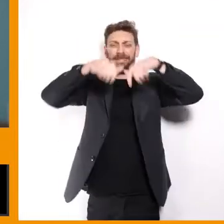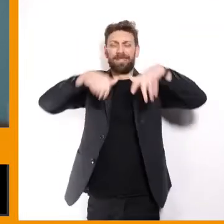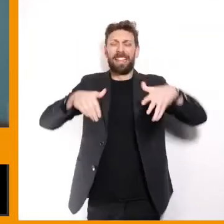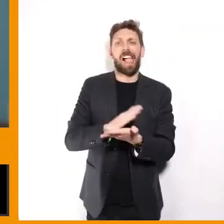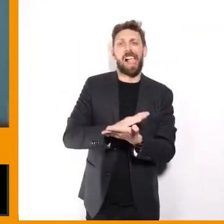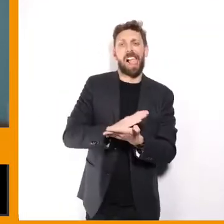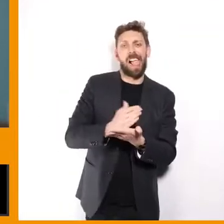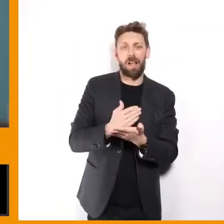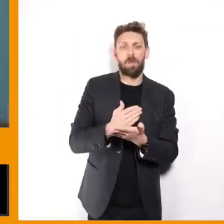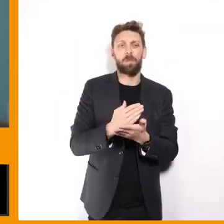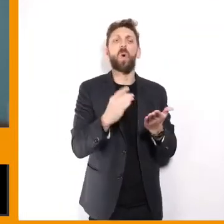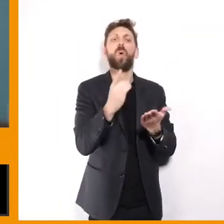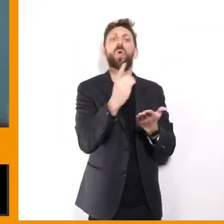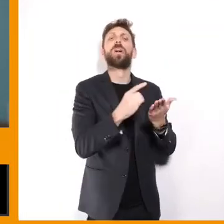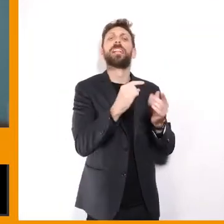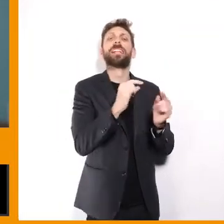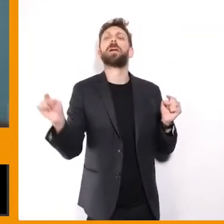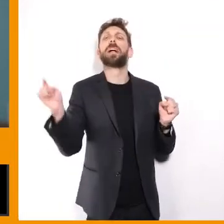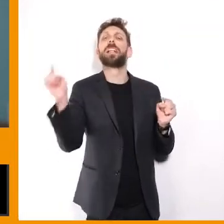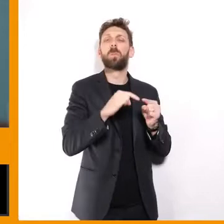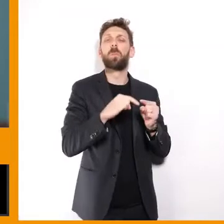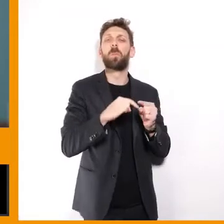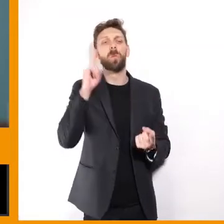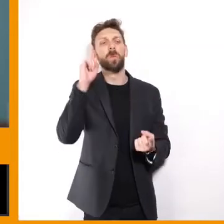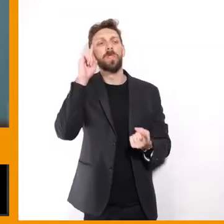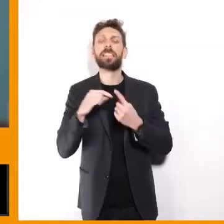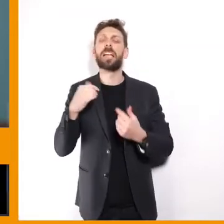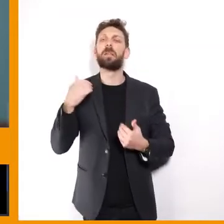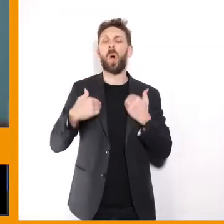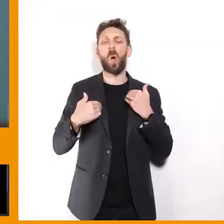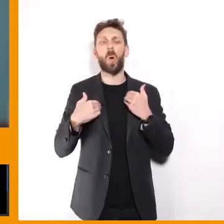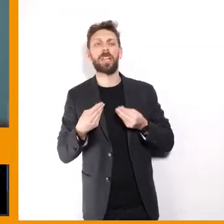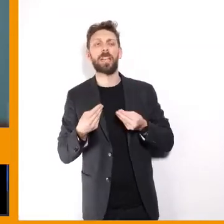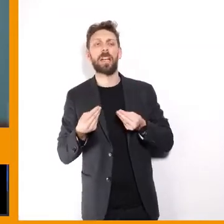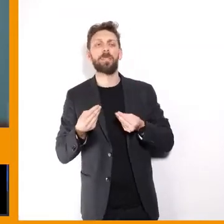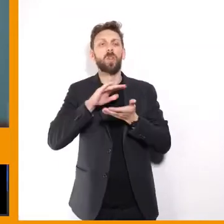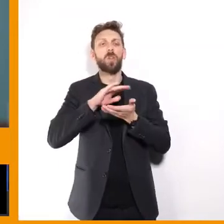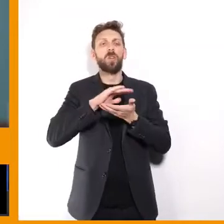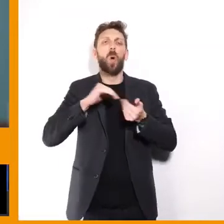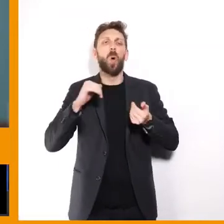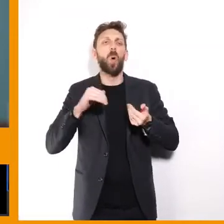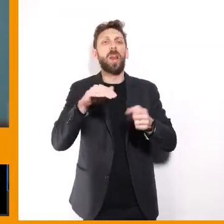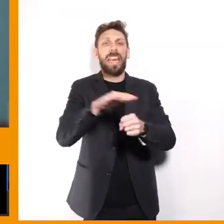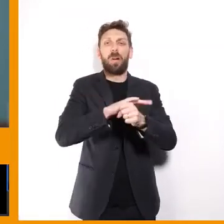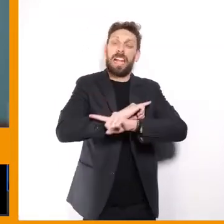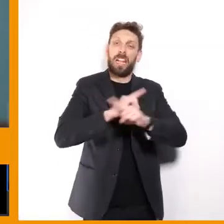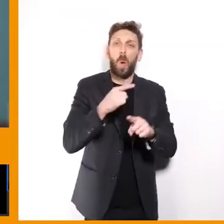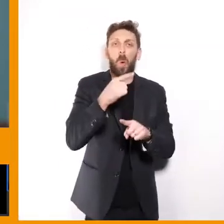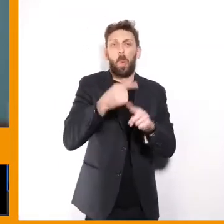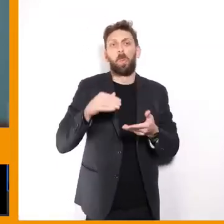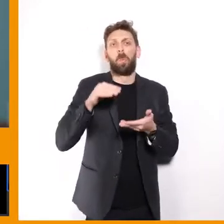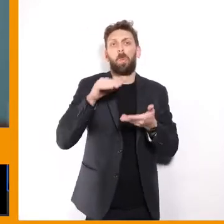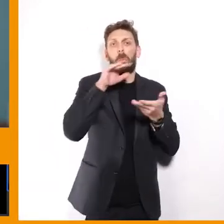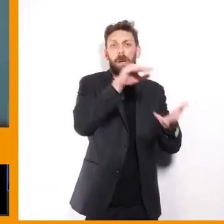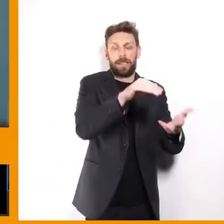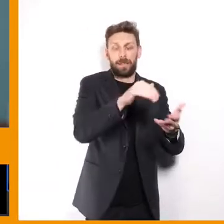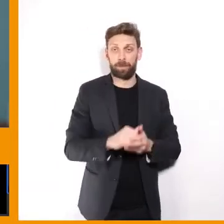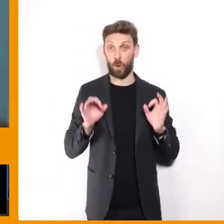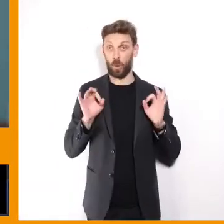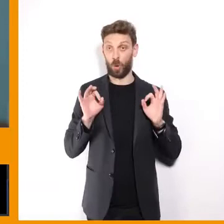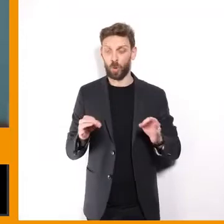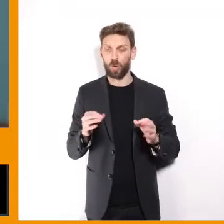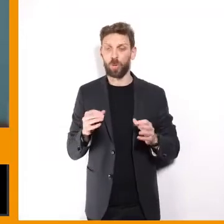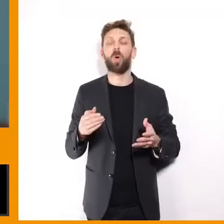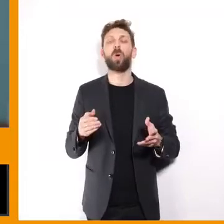partie. Et donc ils ne peuvent pas tout prendre en charge. Le fait de simplifier et de donner tout le médico-social et donc le